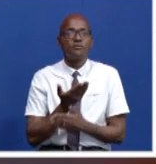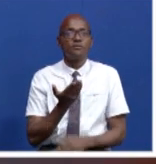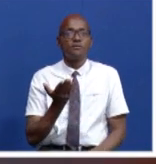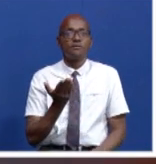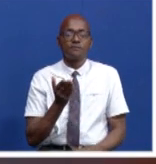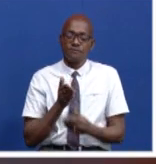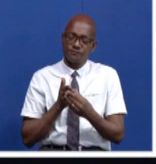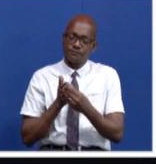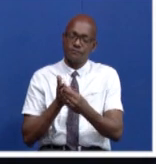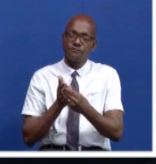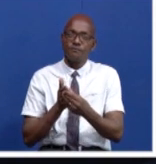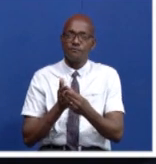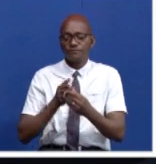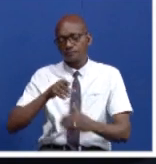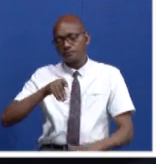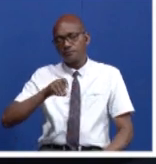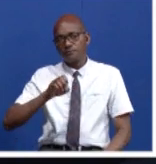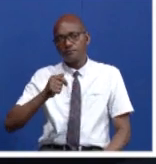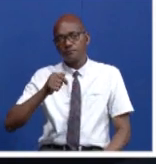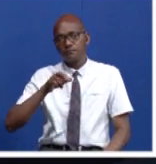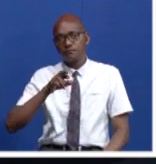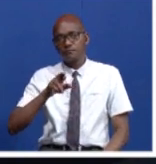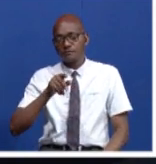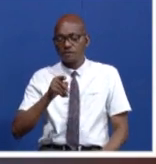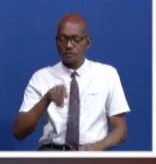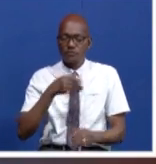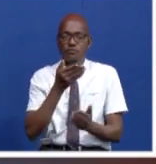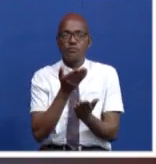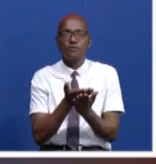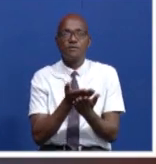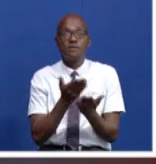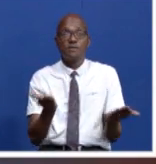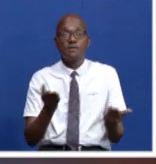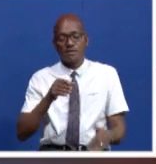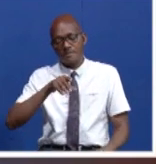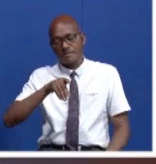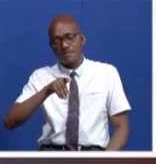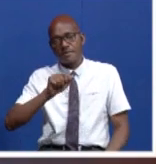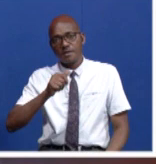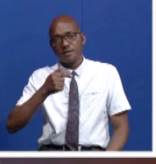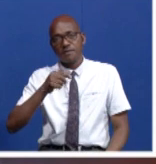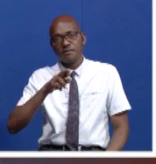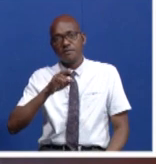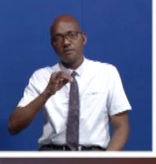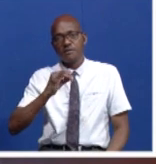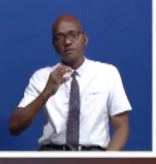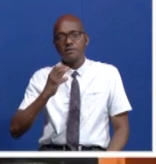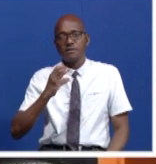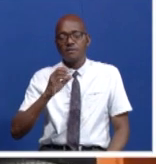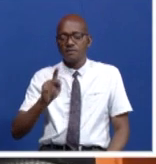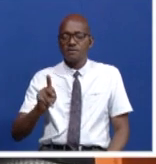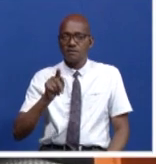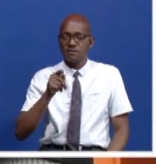akiongozwa na wakili Peter madeleka kutoa ushahidi wake mshtakiwa Patrick mmasi ameieleza mahakama namna